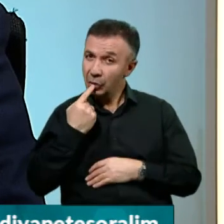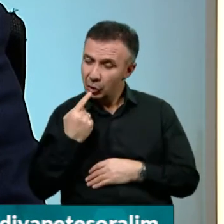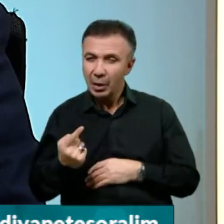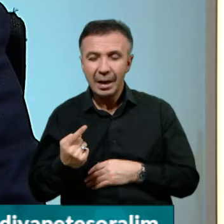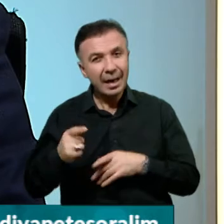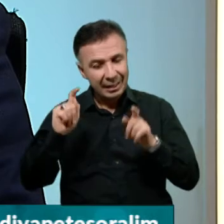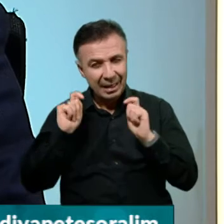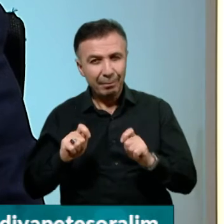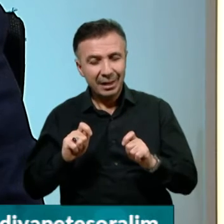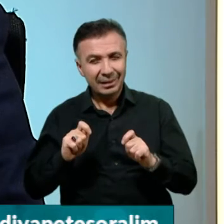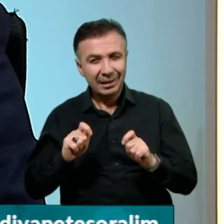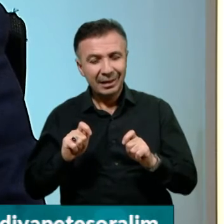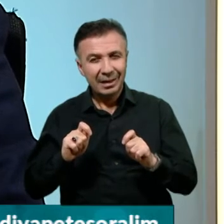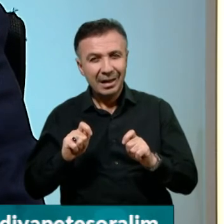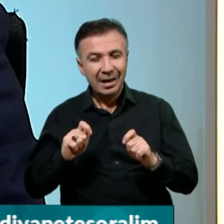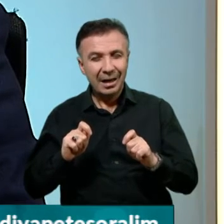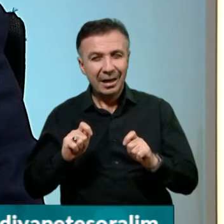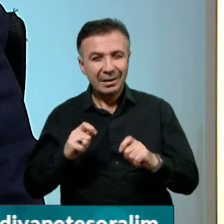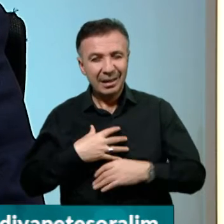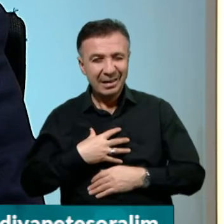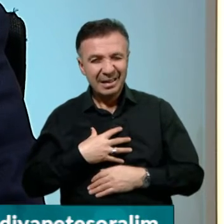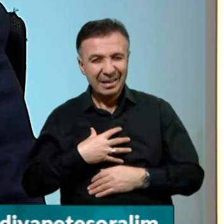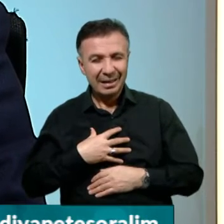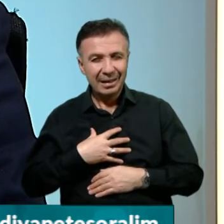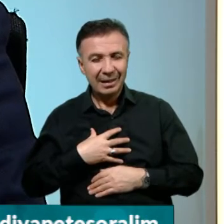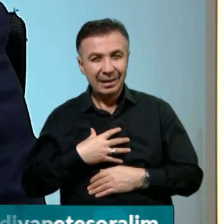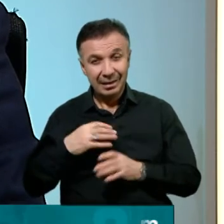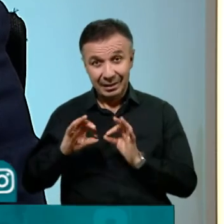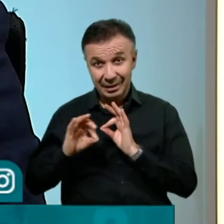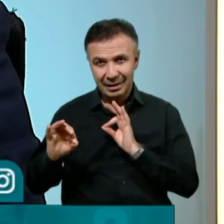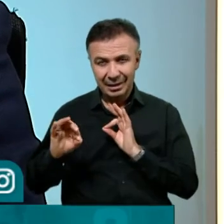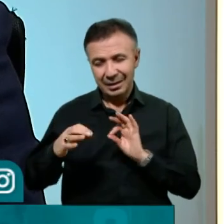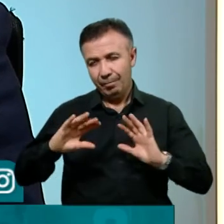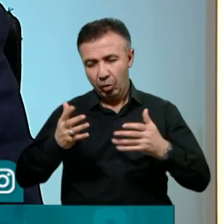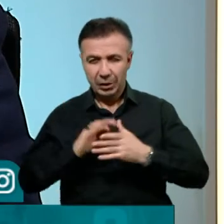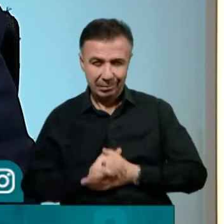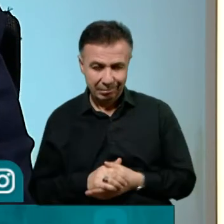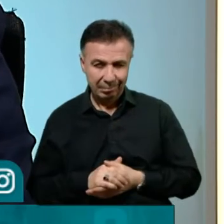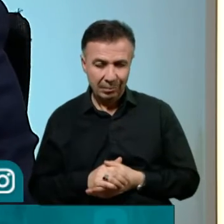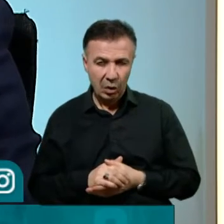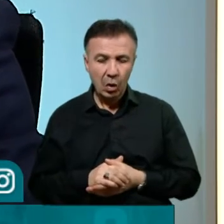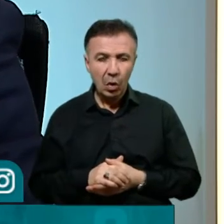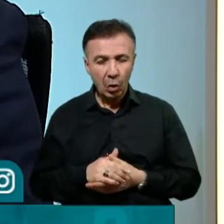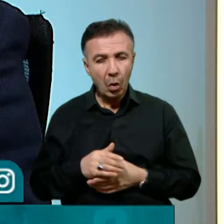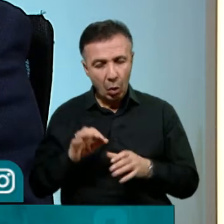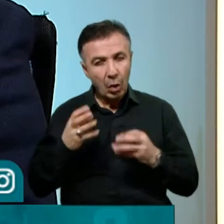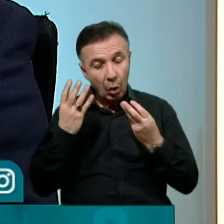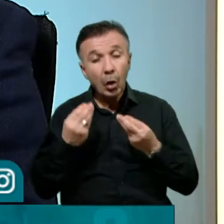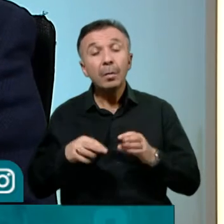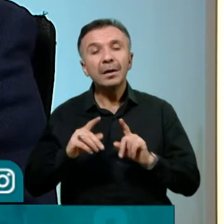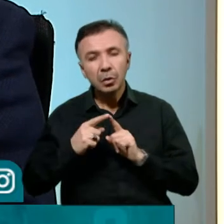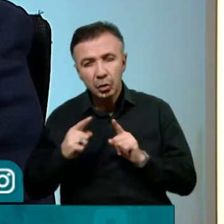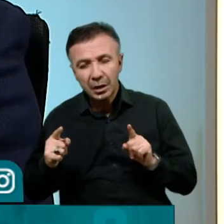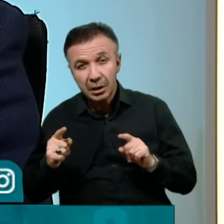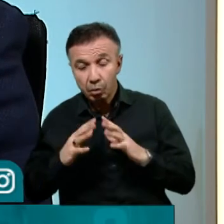yapmak da açıkçası inancı da sarsar, itikadı da bozar. Allah korusun. Tabii. Yani o duruma gelmedikçe bu büyük bir günahtır. Bir